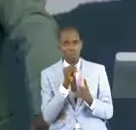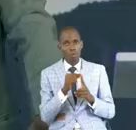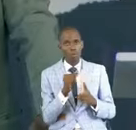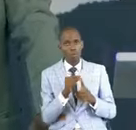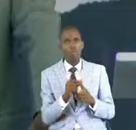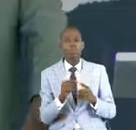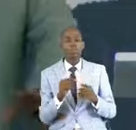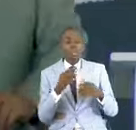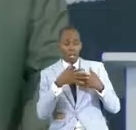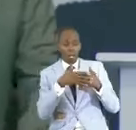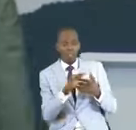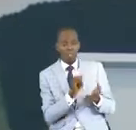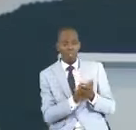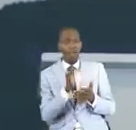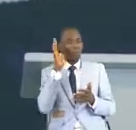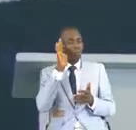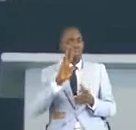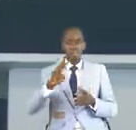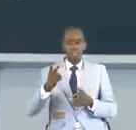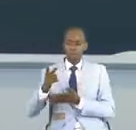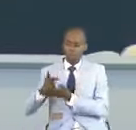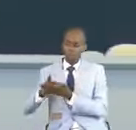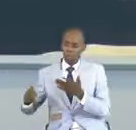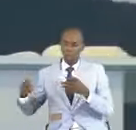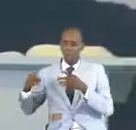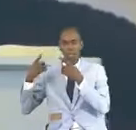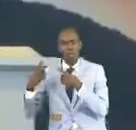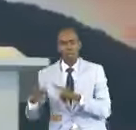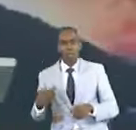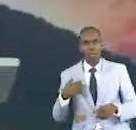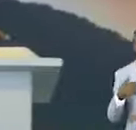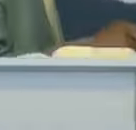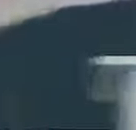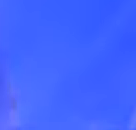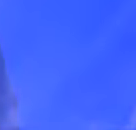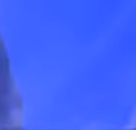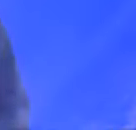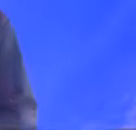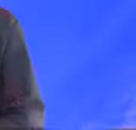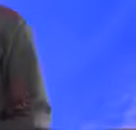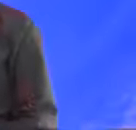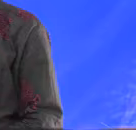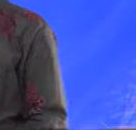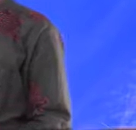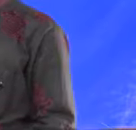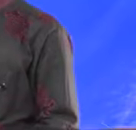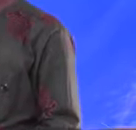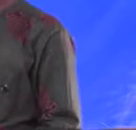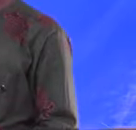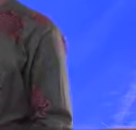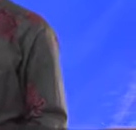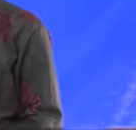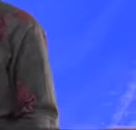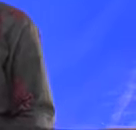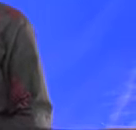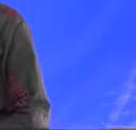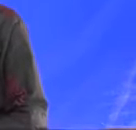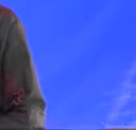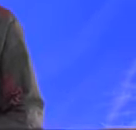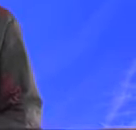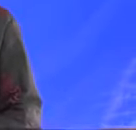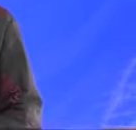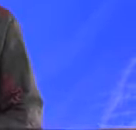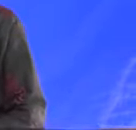mbụ ga-eburiri ụzọ tupu nke abụọ, anyị ga-esokwa Kraịst dịkọ ndụ. Ọ dị ihe atọ anyị pụrụ